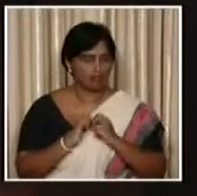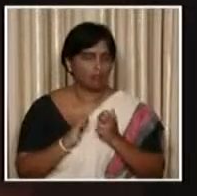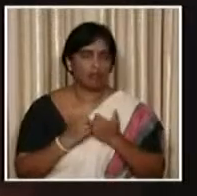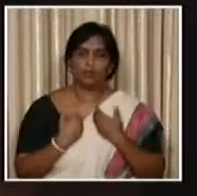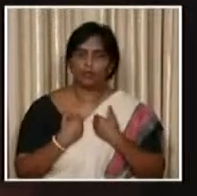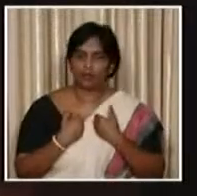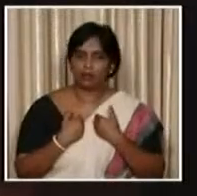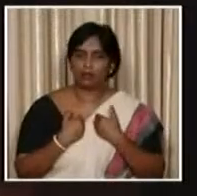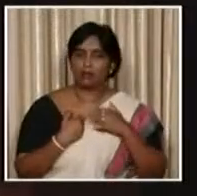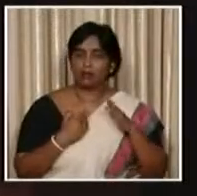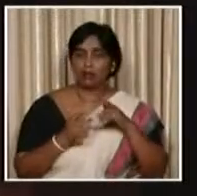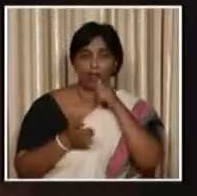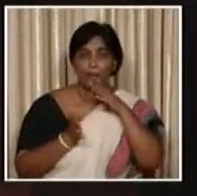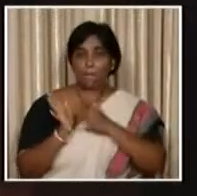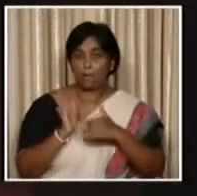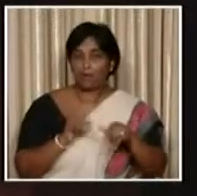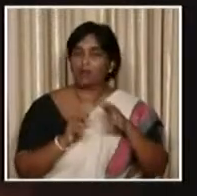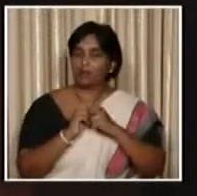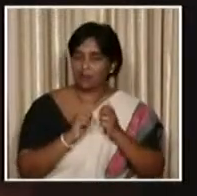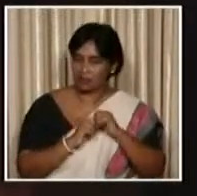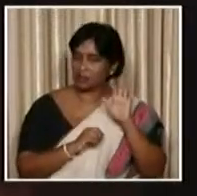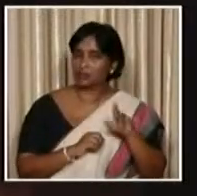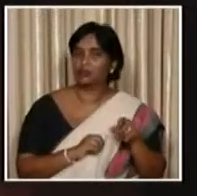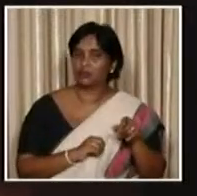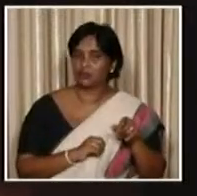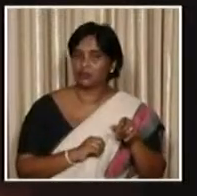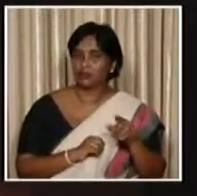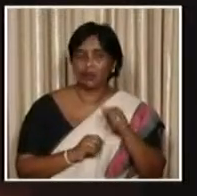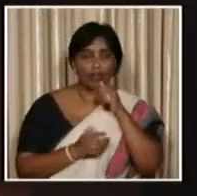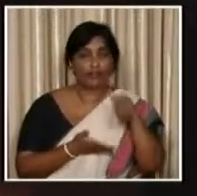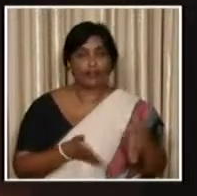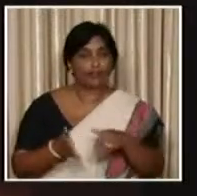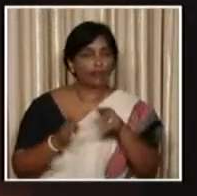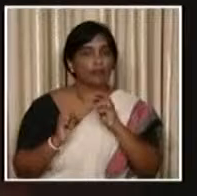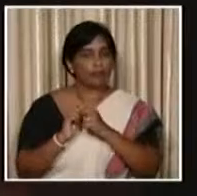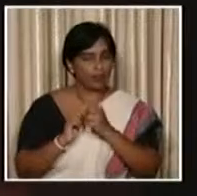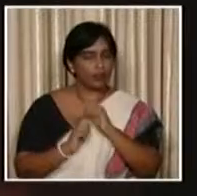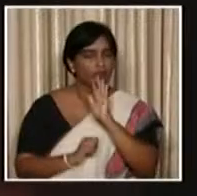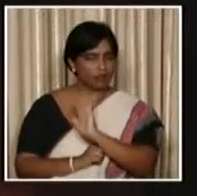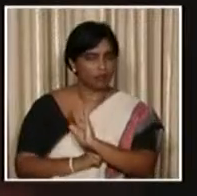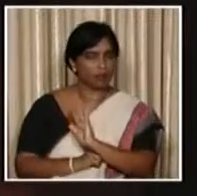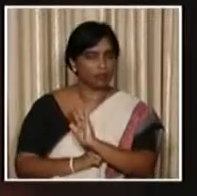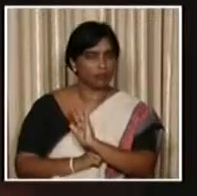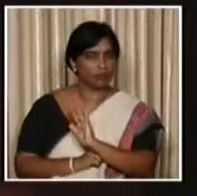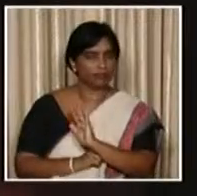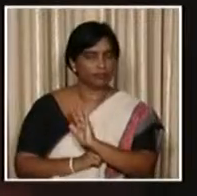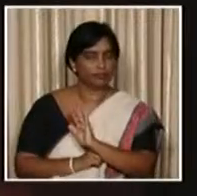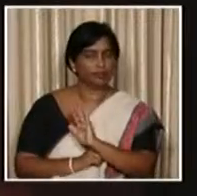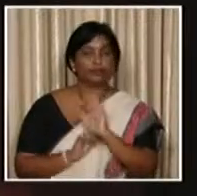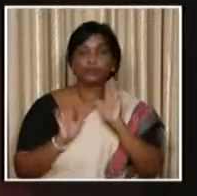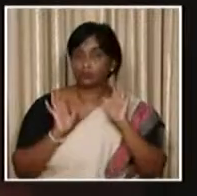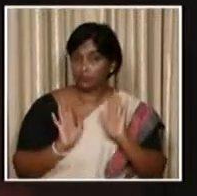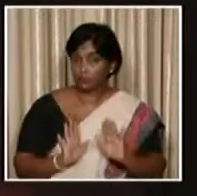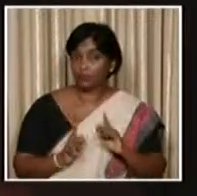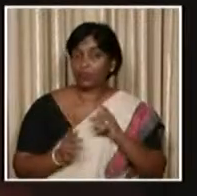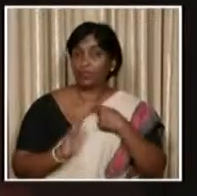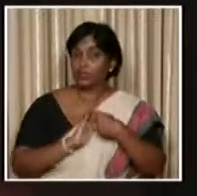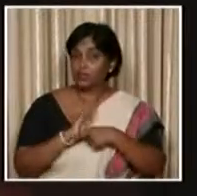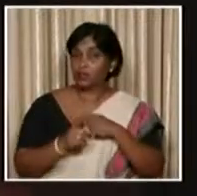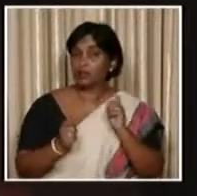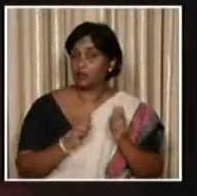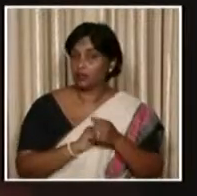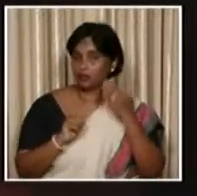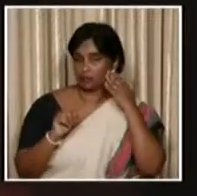ගැටලු. මහවිලි ශේෂ්ත්‍රයේ ගැටලු තිබෙනවා. වාරි මාර්ග ශේෂ්ත්‍රයේ ගැටලු තිබෙනවා. හැබැයි මේ ශ්‍රී ලංකා